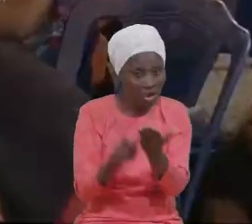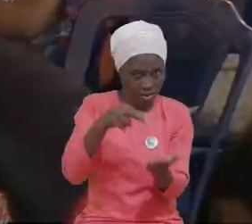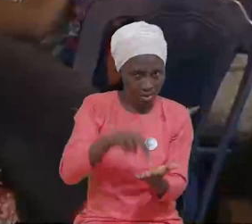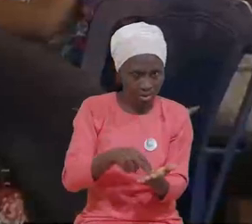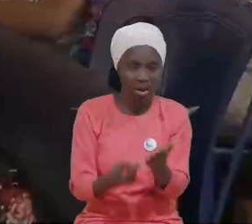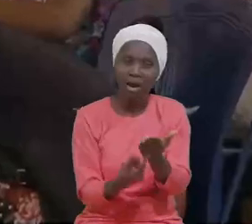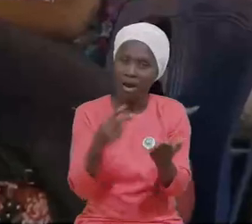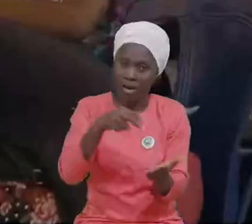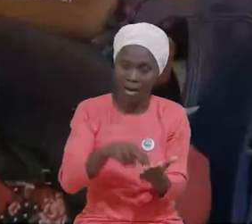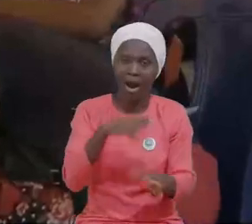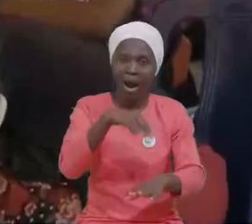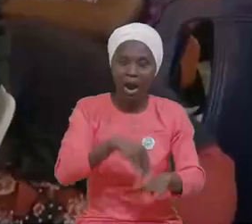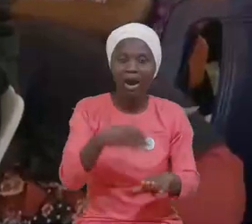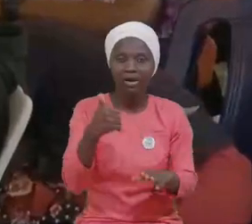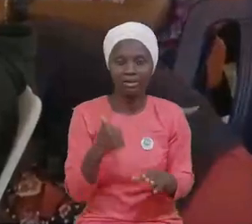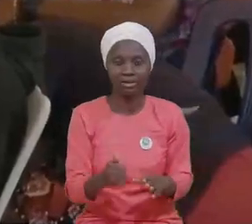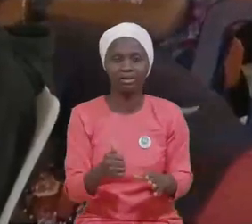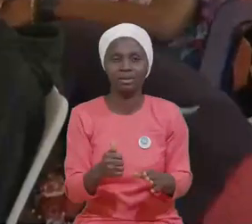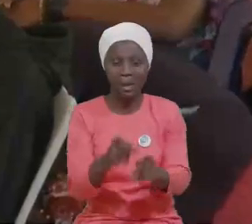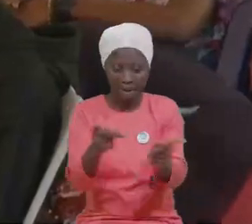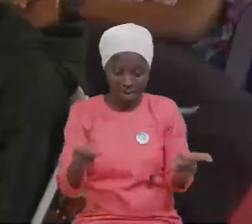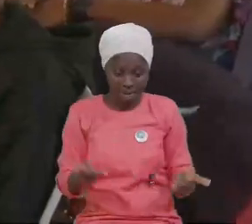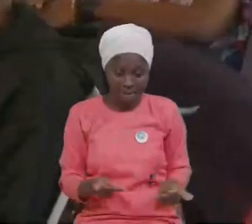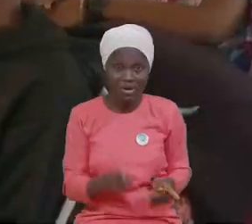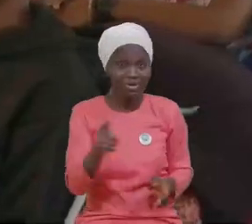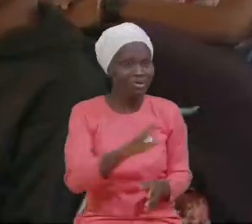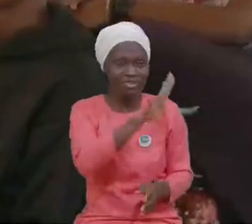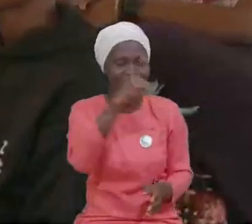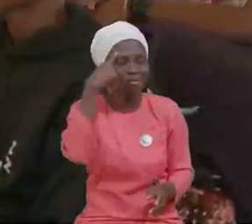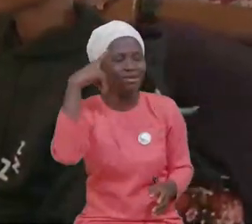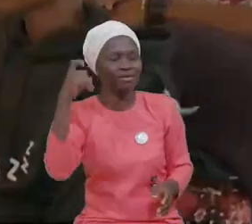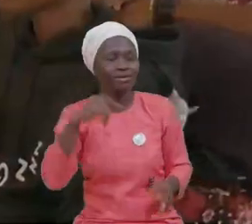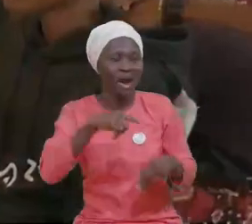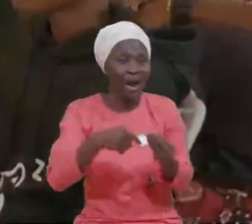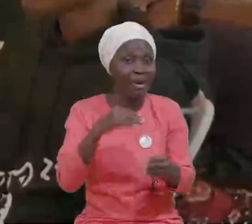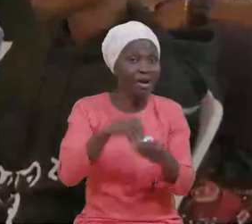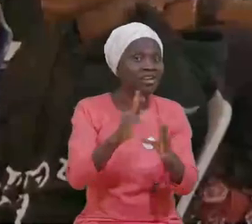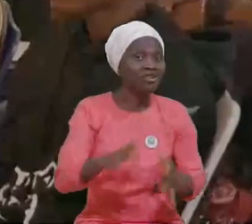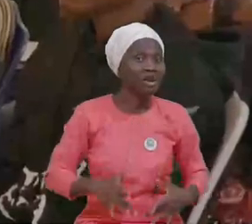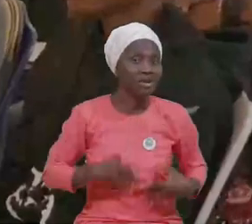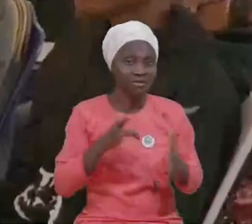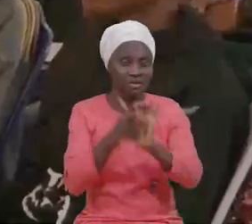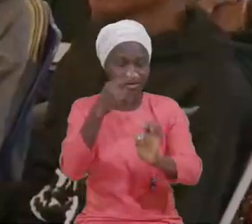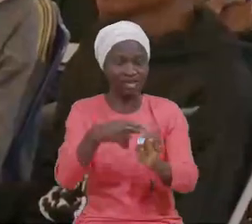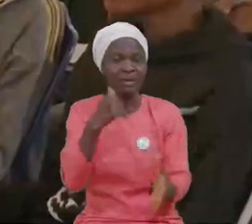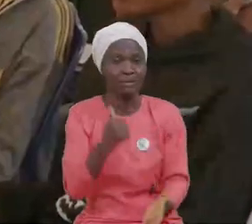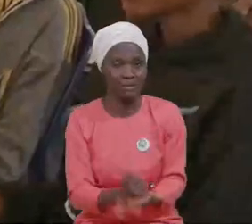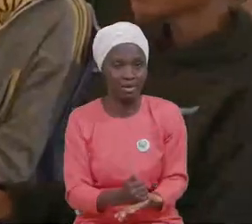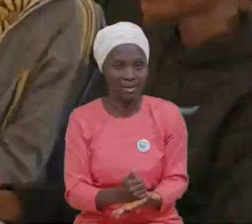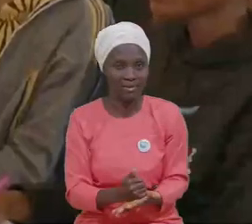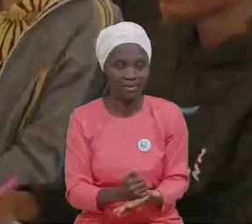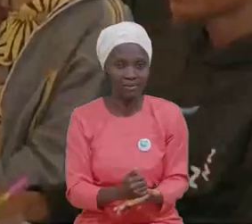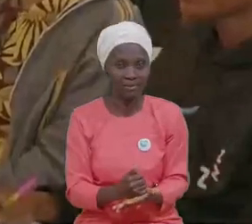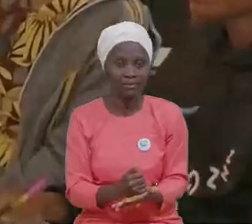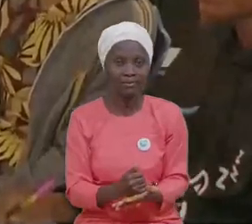Tu te lèveras à une destination que tu n'as jamais rêvé dans ta vie au nom de Jésus.